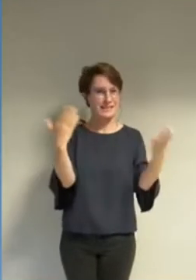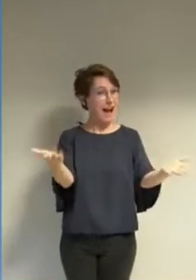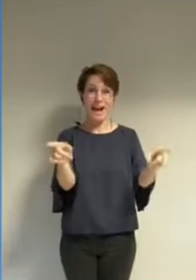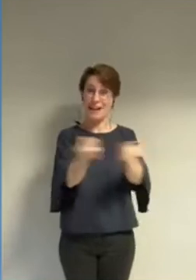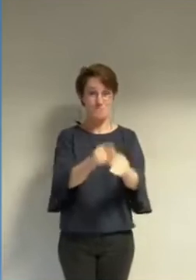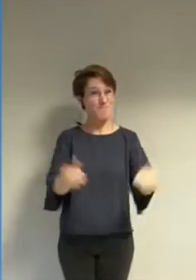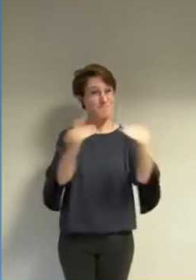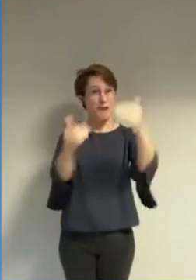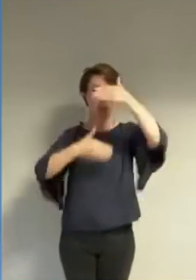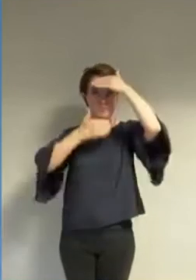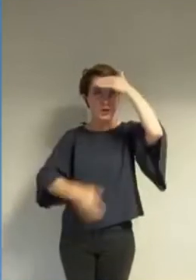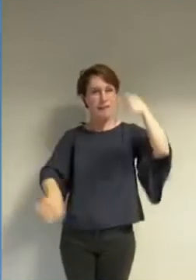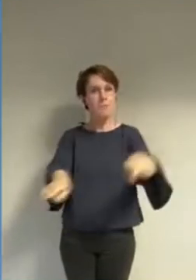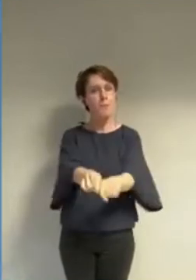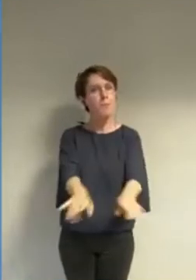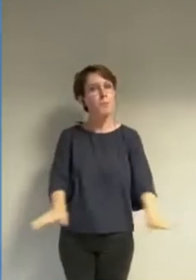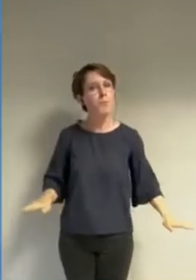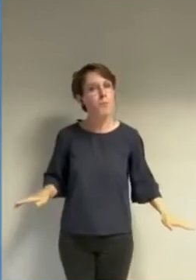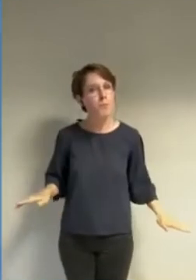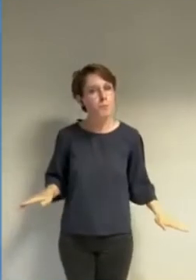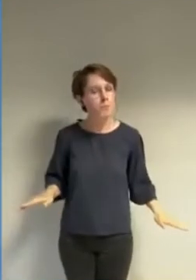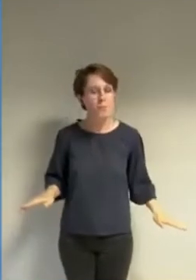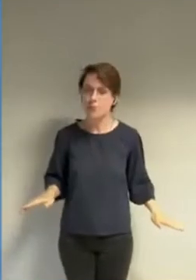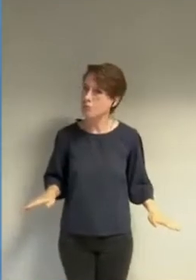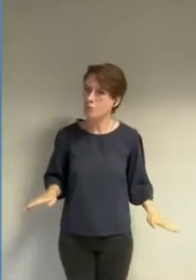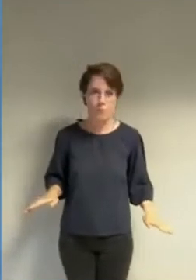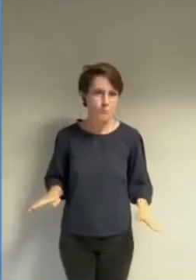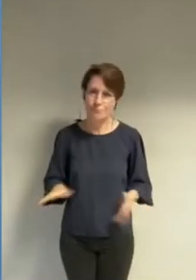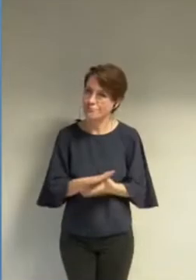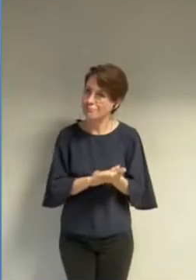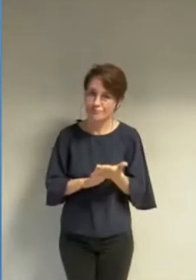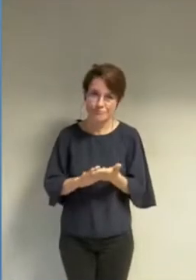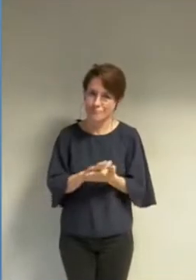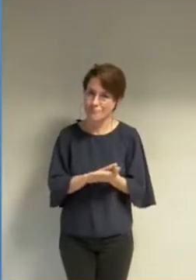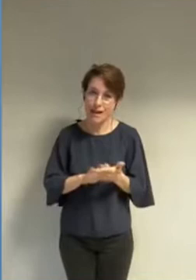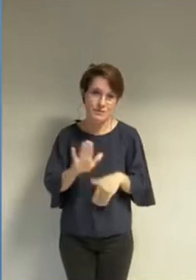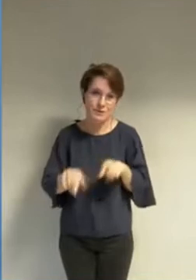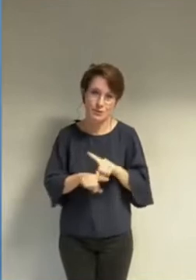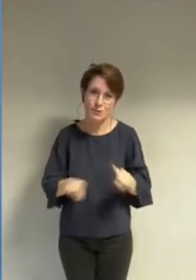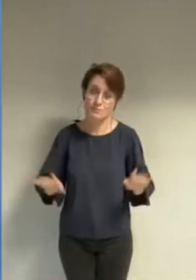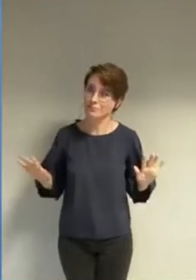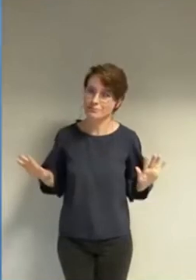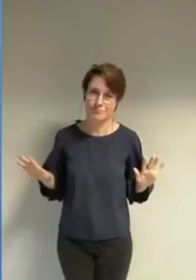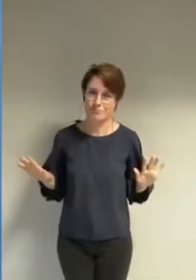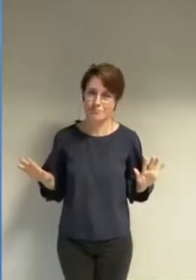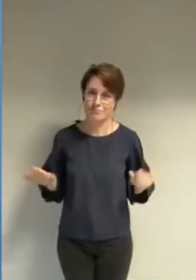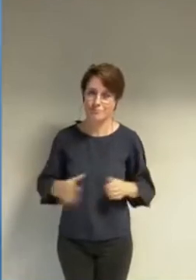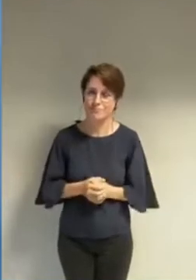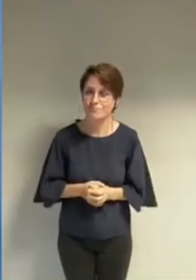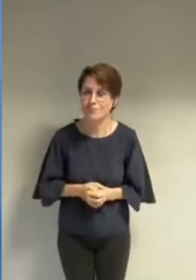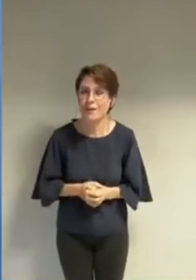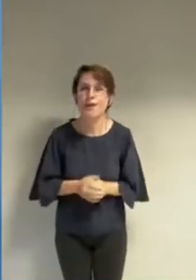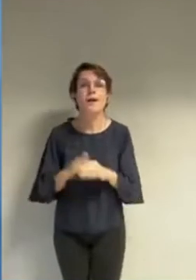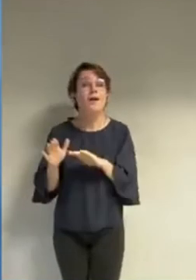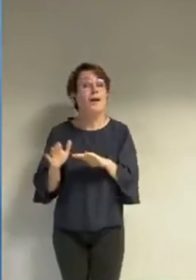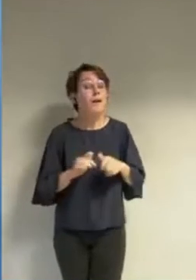burkini. Ça n'a pas marché non plus. Ensuite, vous avez